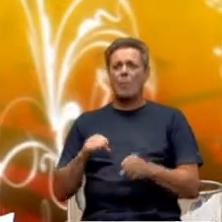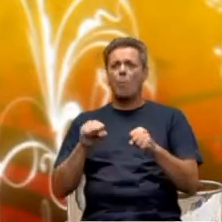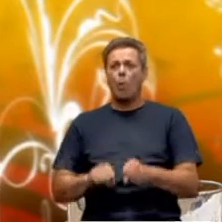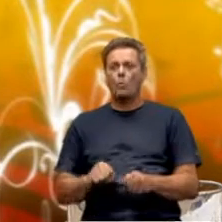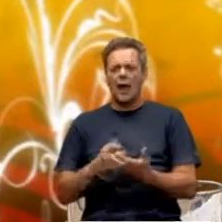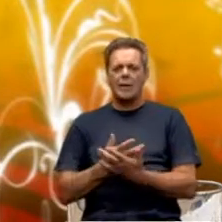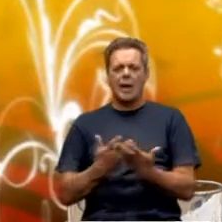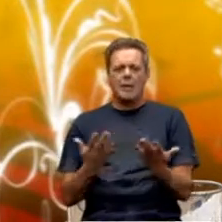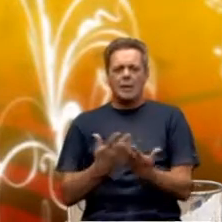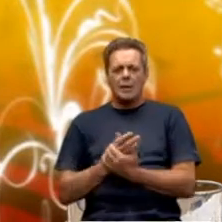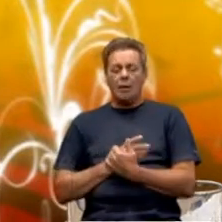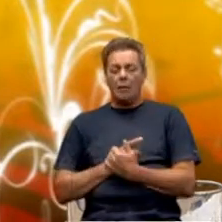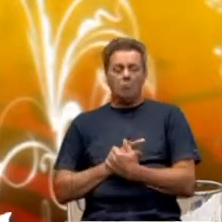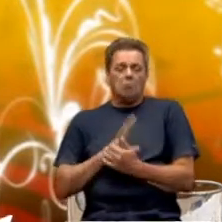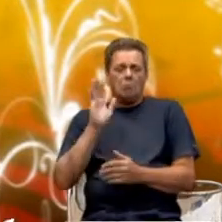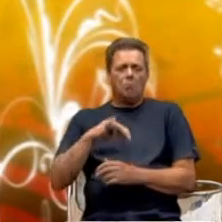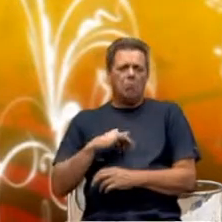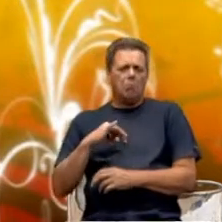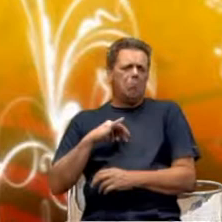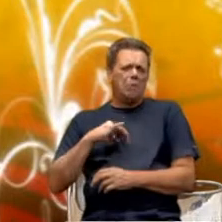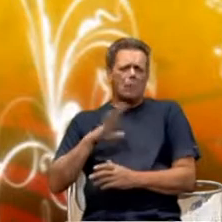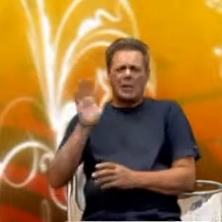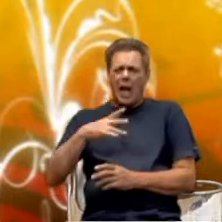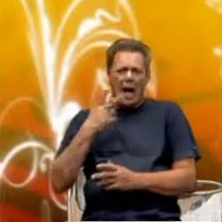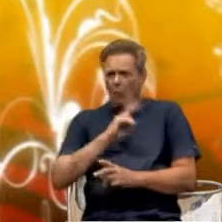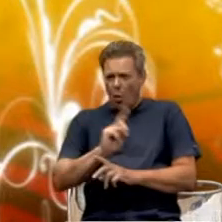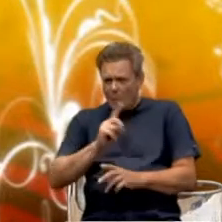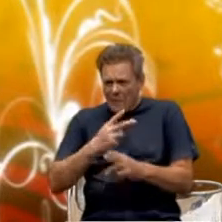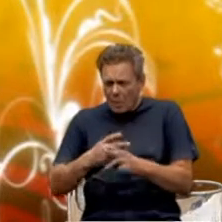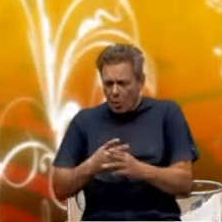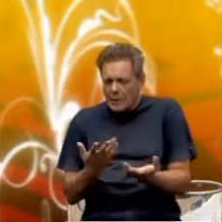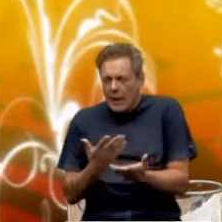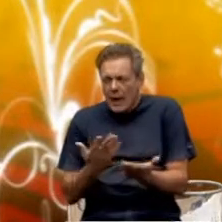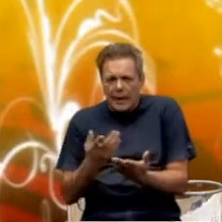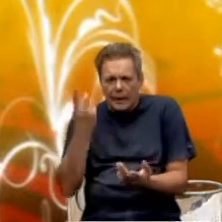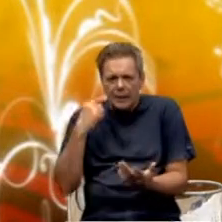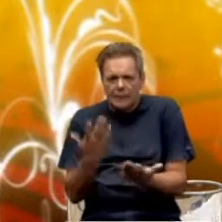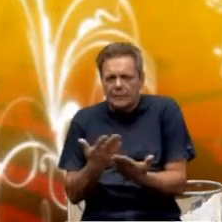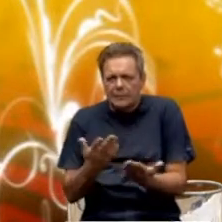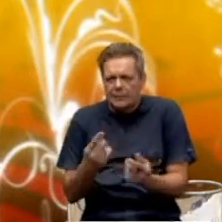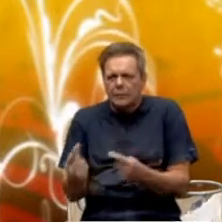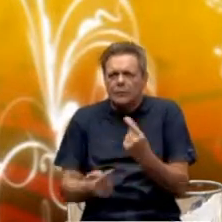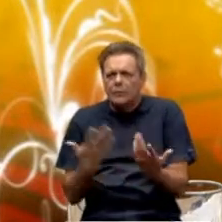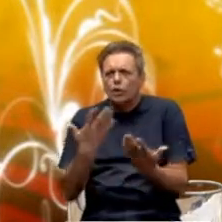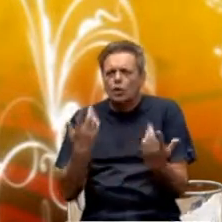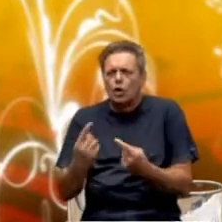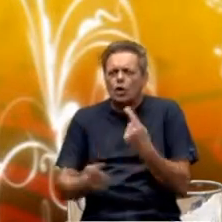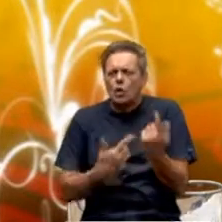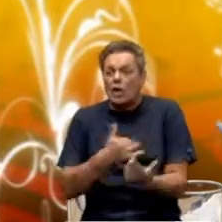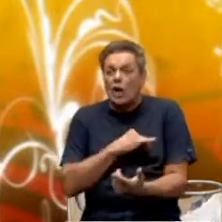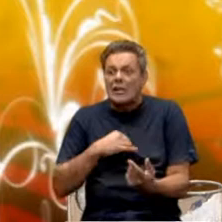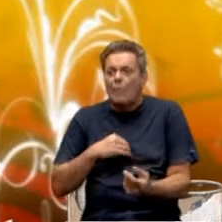I ako nemate neku bolest, ali sigurno samopouzdanje vam nekada splasne. Da vidimo, da, Robi. Pa, to je da bila jedna